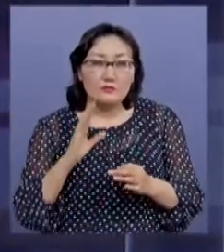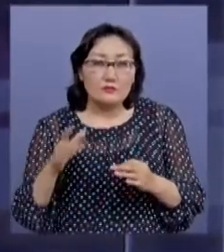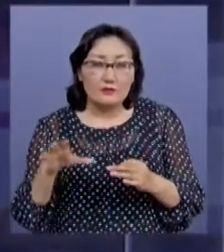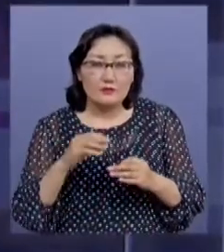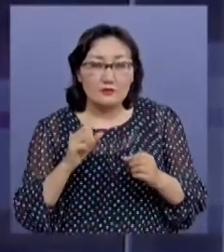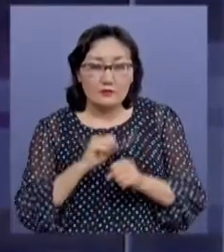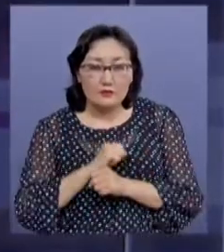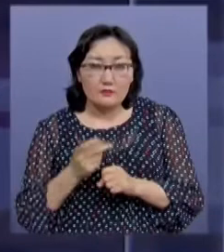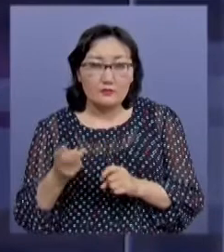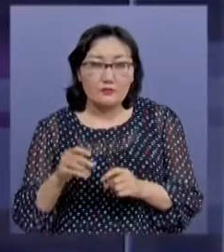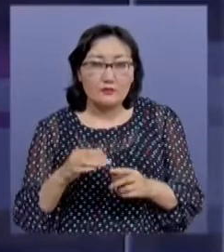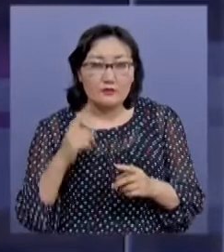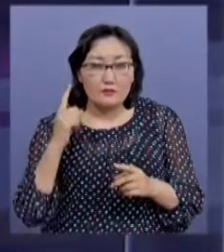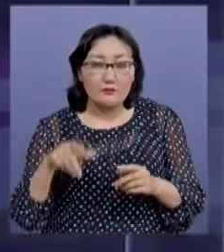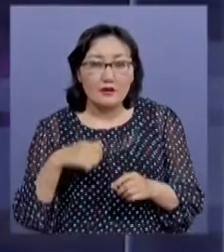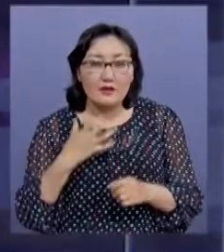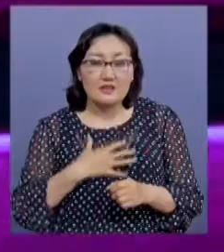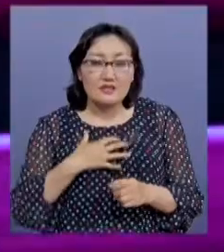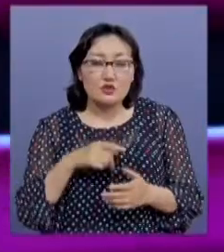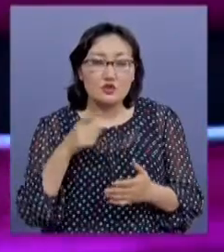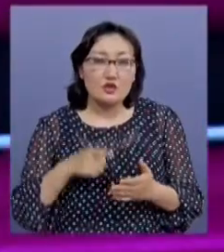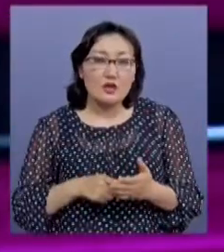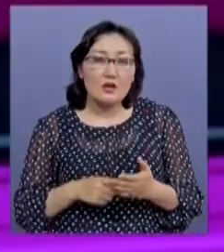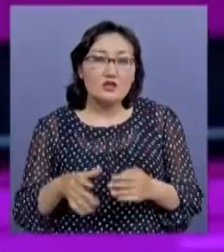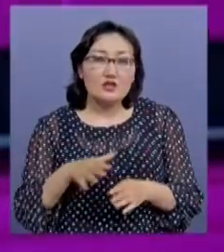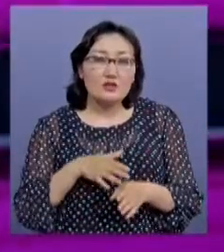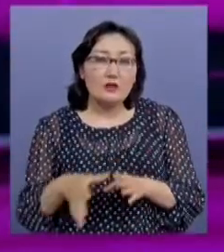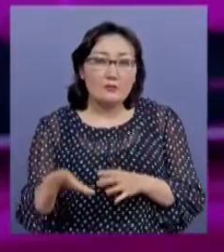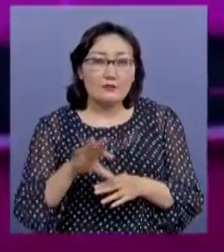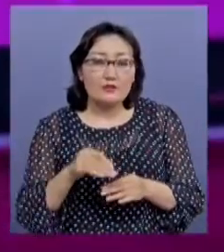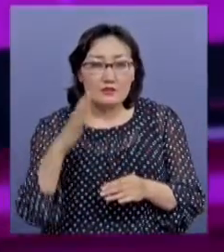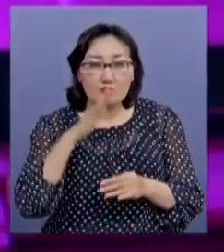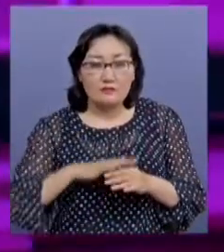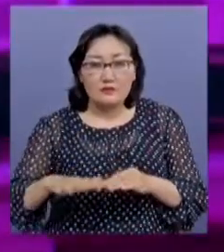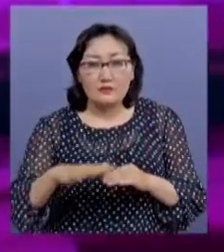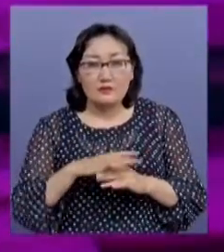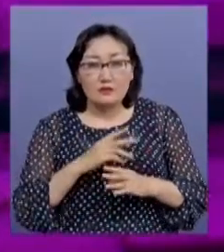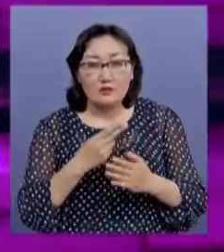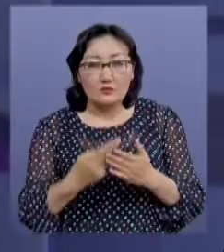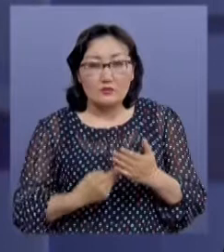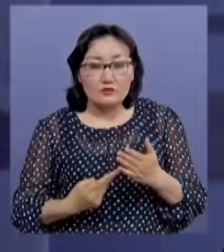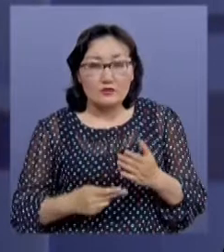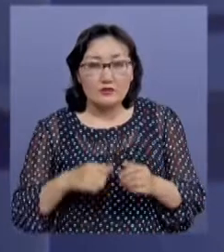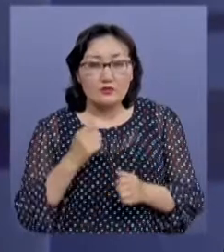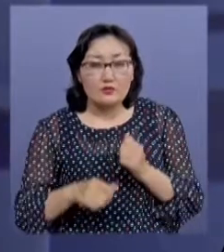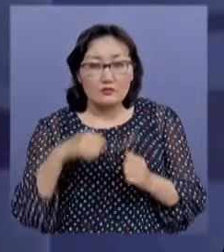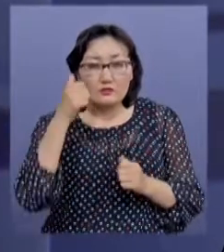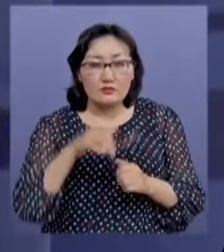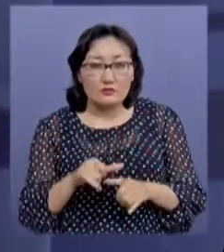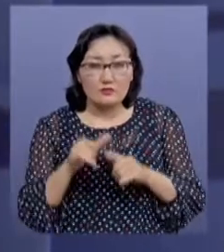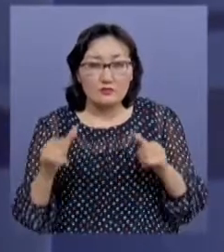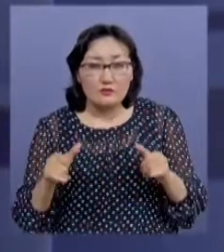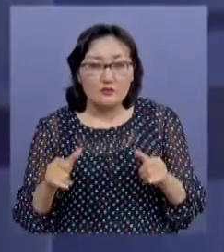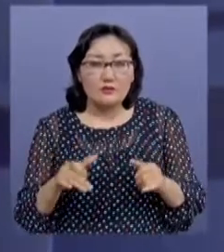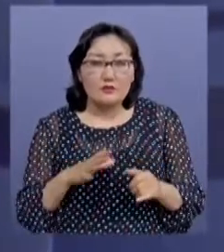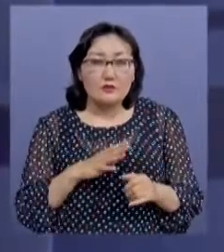іздейтіндерді толғандыратын бұл маңызды сұрақ. Жалпы елімізде суға кетіп қаза табатындардың саны жыл өткен сайын көбеймесе